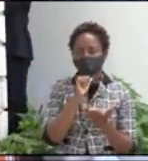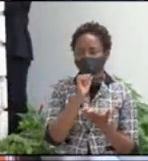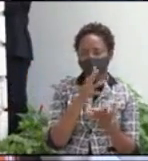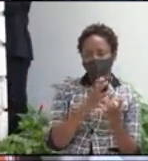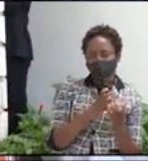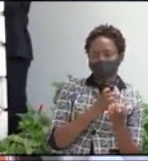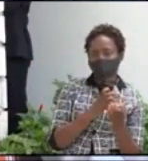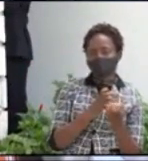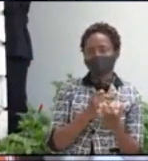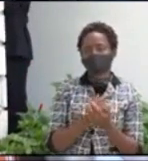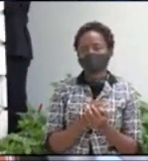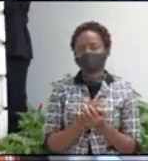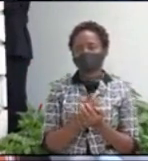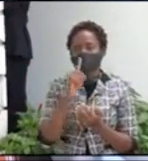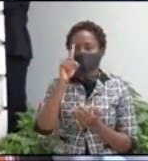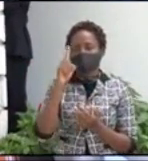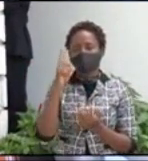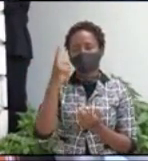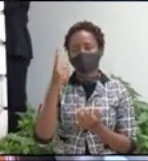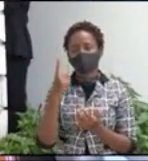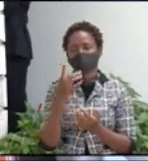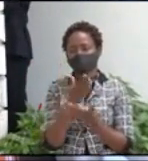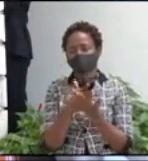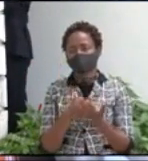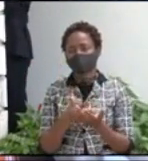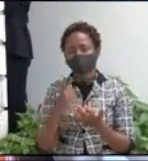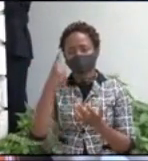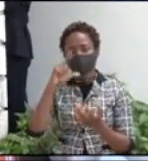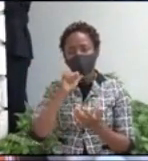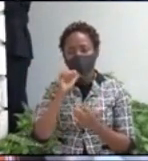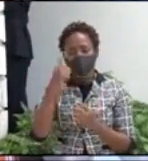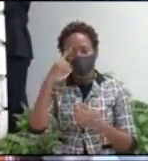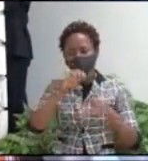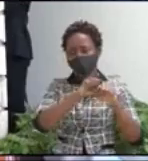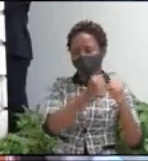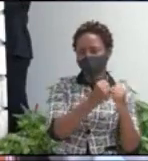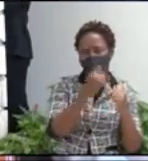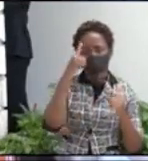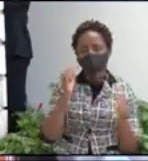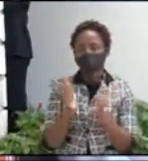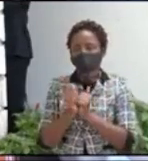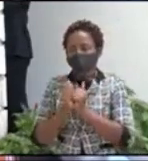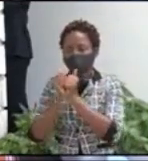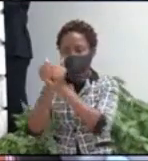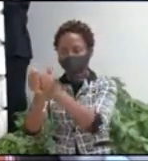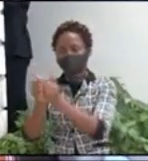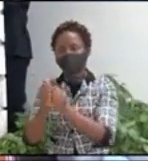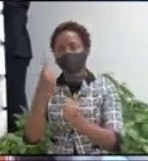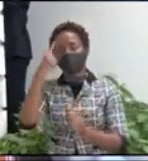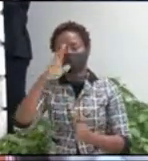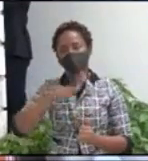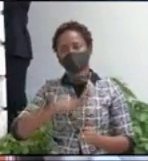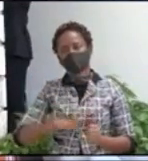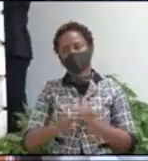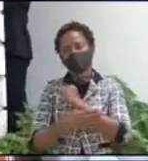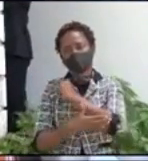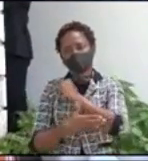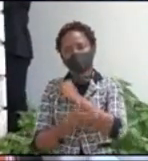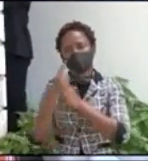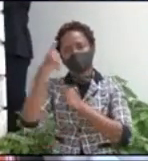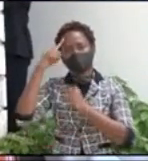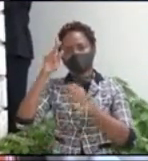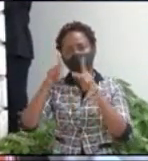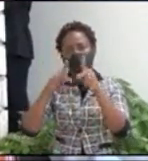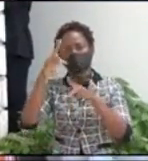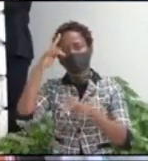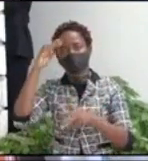pouvoir, un parti qui contre, non, pas là pour déstabiliser, là pour accompagner, parce que c'est pour le bien-être du pays, c'est pour le bien-être du peuple haïtien.